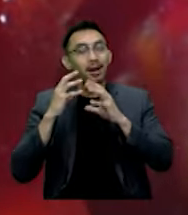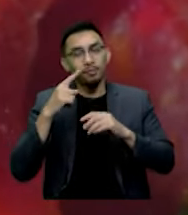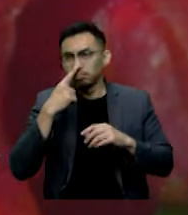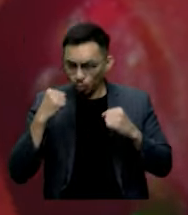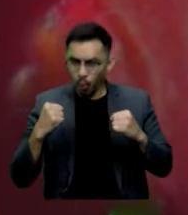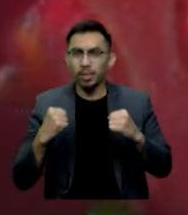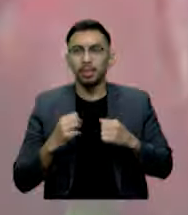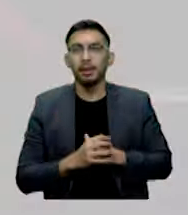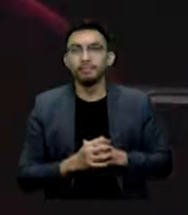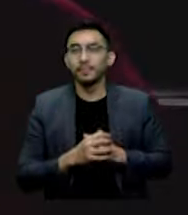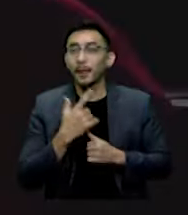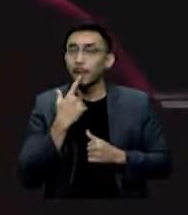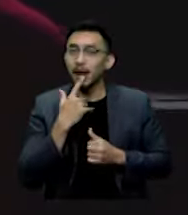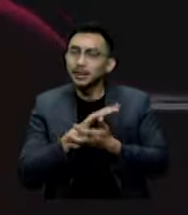sempurna.